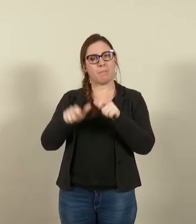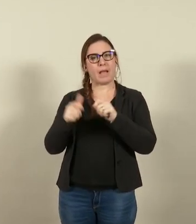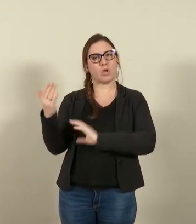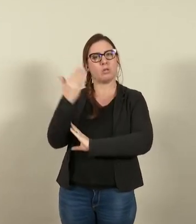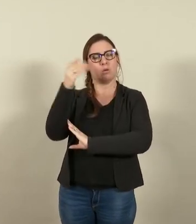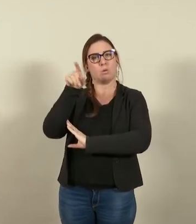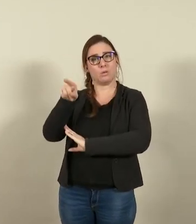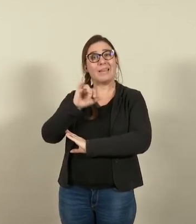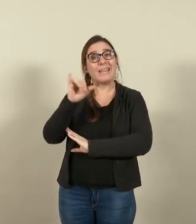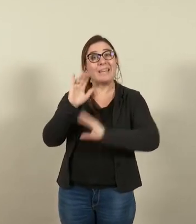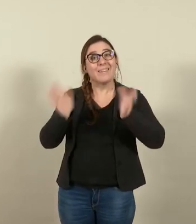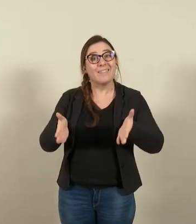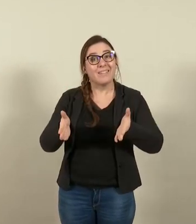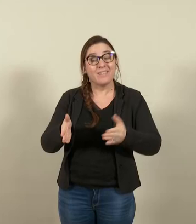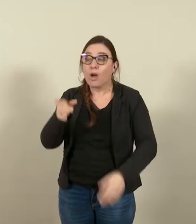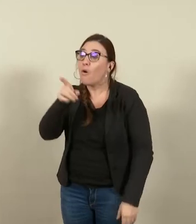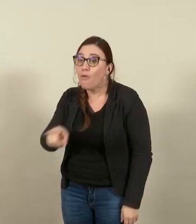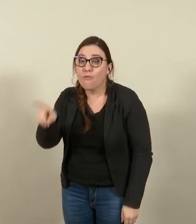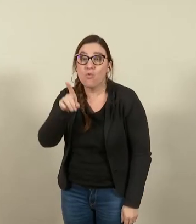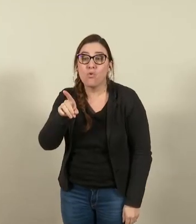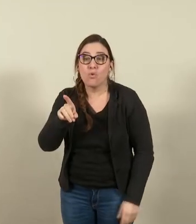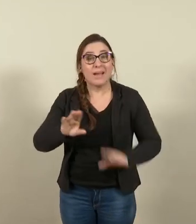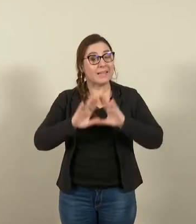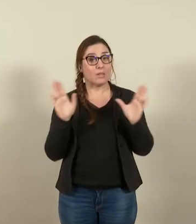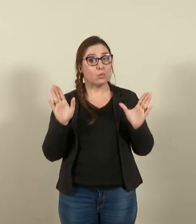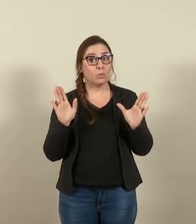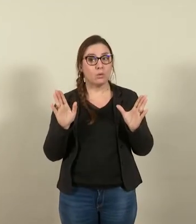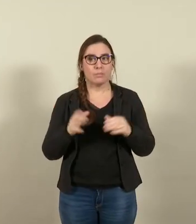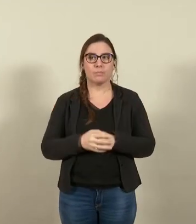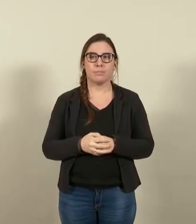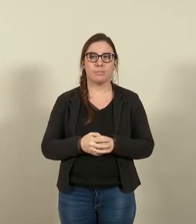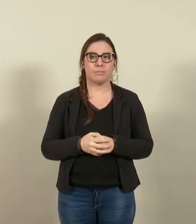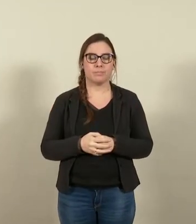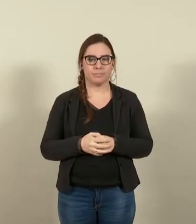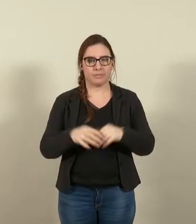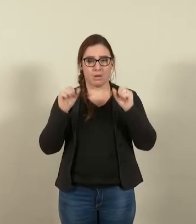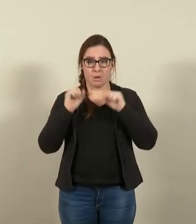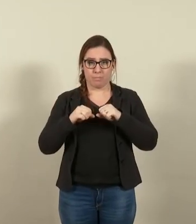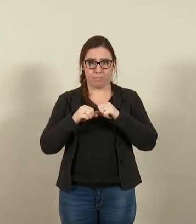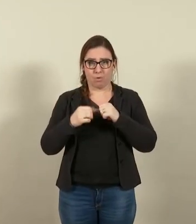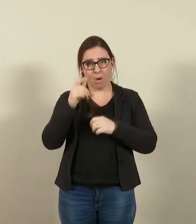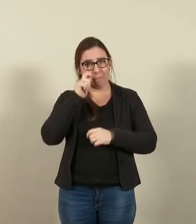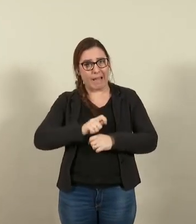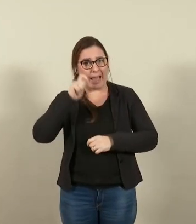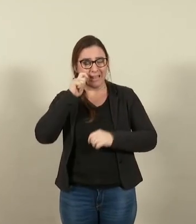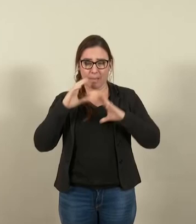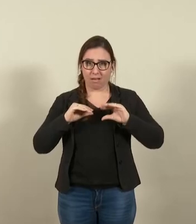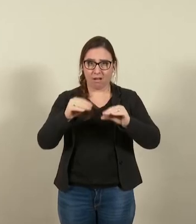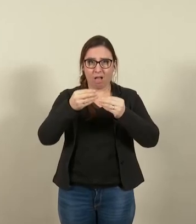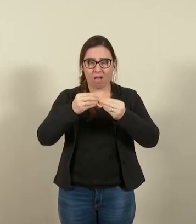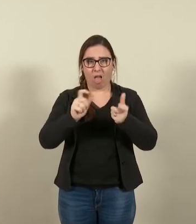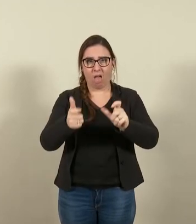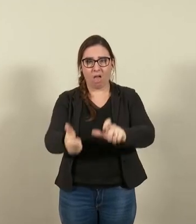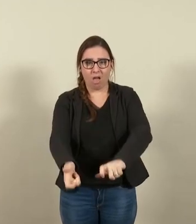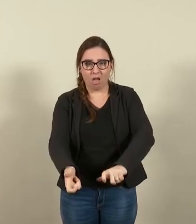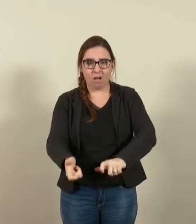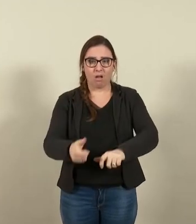sont nommés par vous et vous seul on perd ainsi une expertise de terrain celle des associatifs représentatif